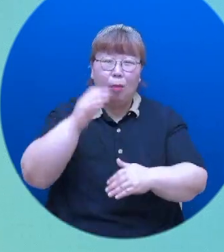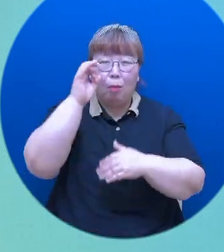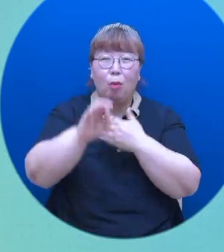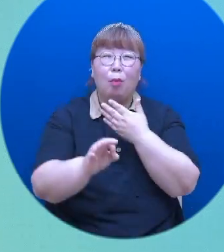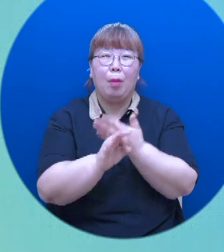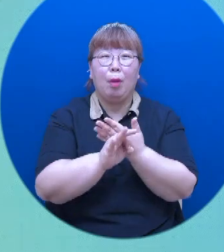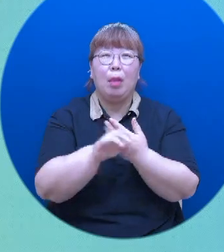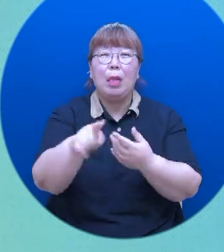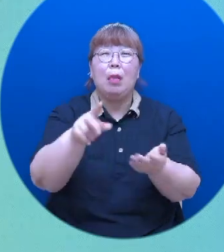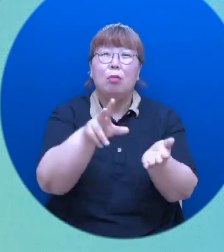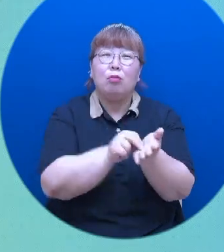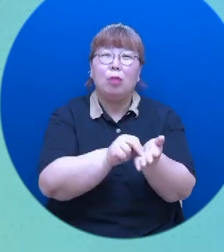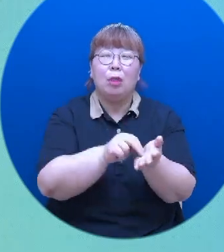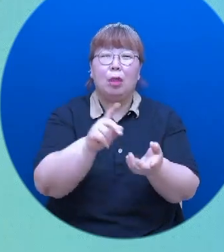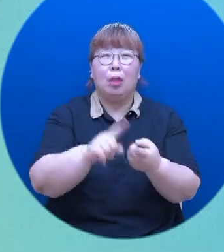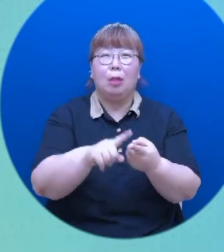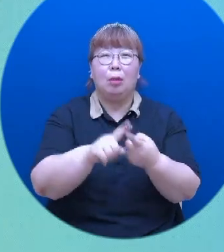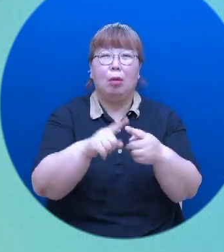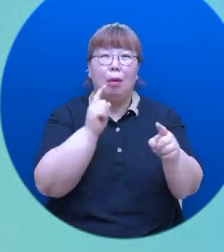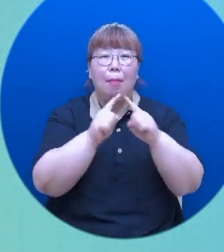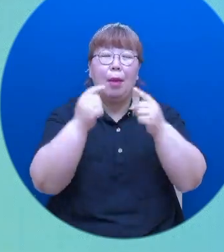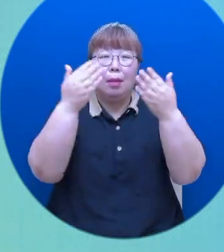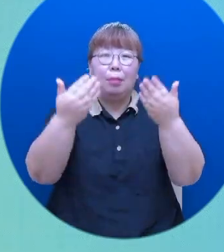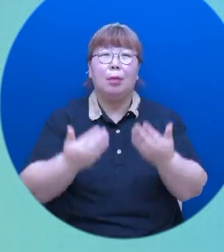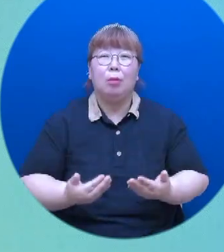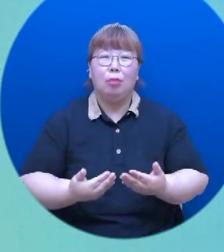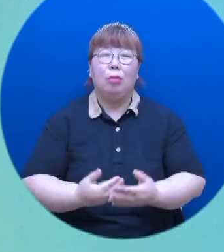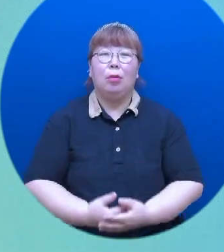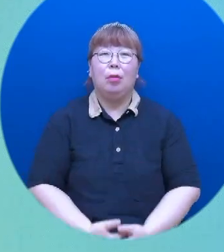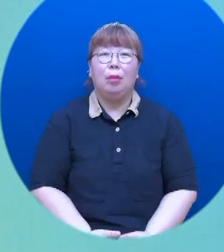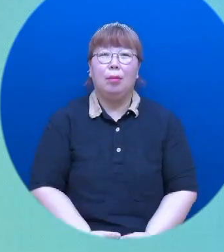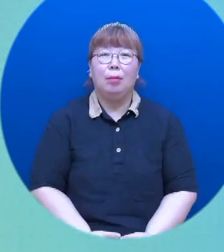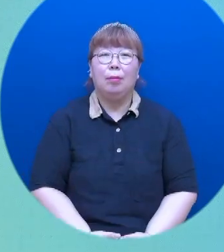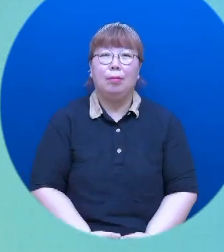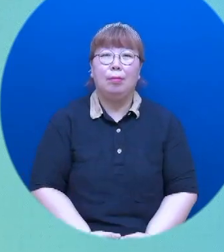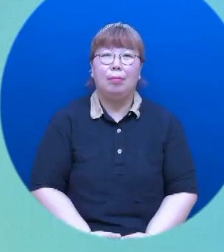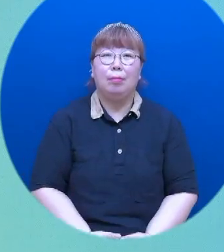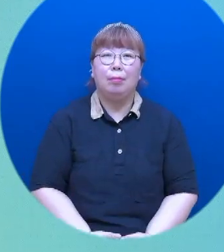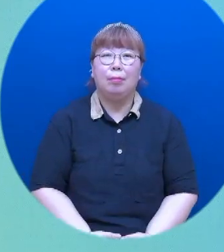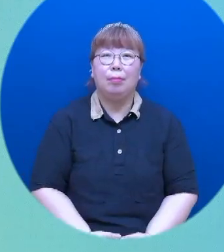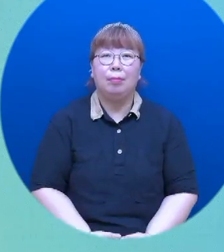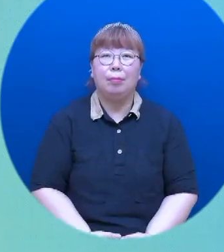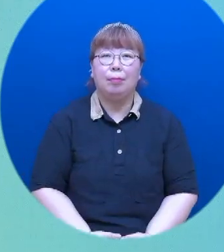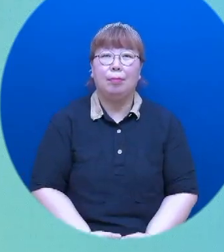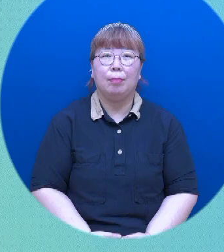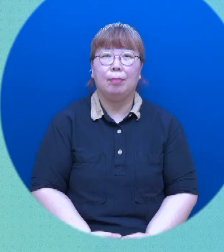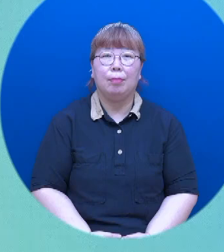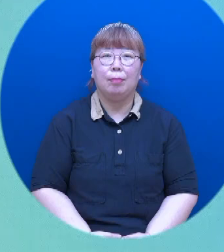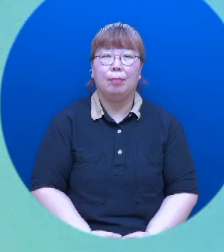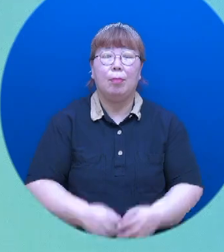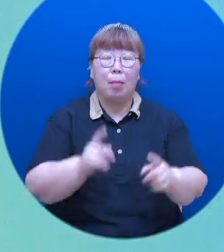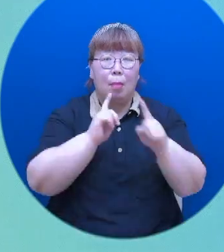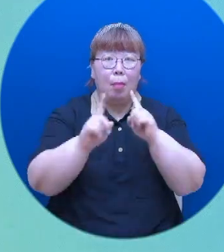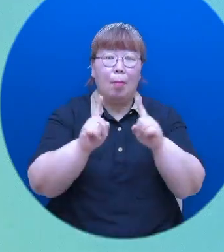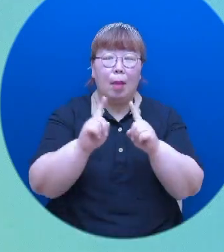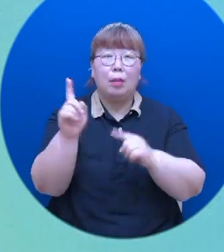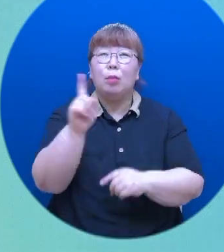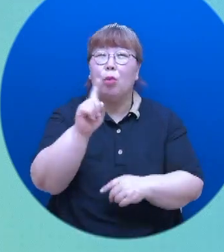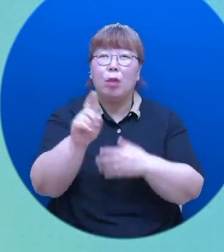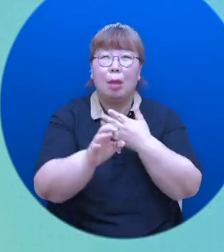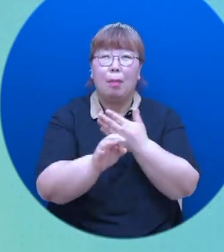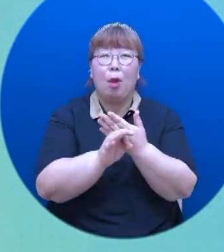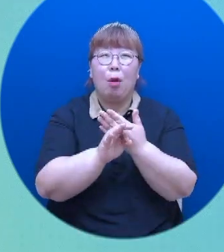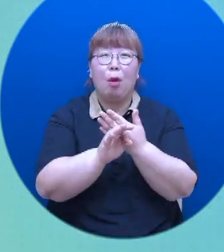이 문제를 우리에게 말씀해 주고 있구나 하는 걸 발견하게 돼요. 말씀이 뭐죠?